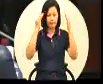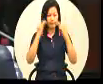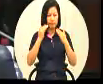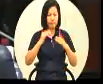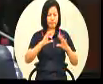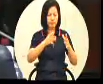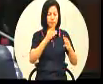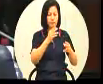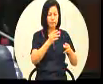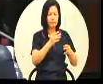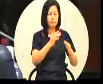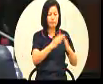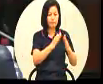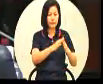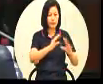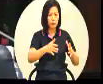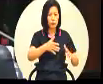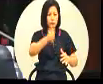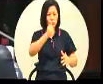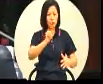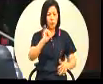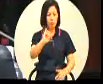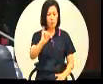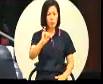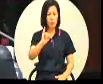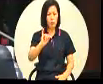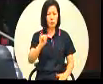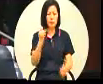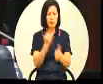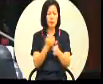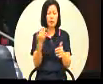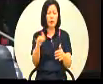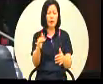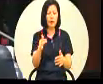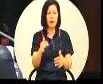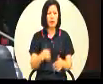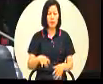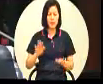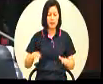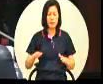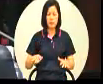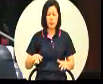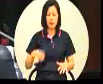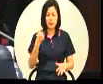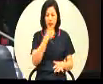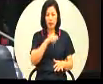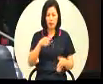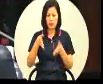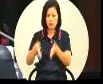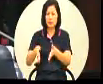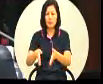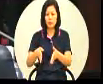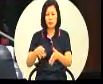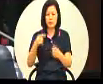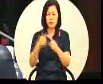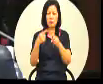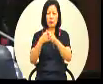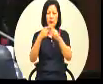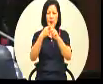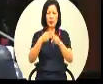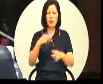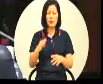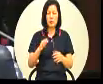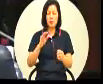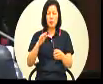也是未婚啊。目前我们台湾为了这个议题争论不休，有人不讲话，也有人护